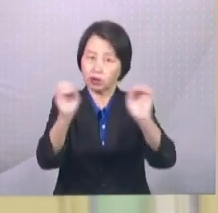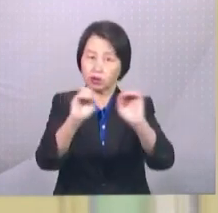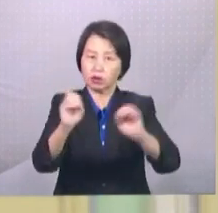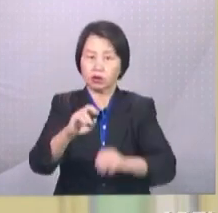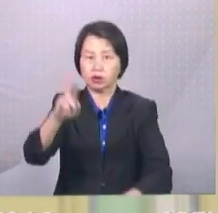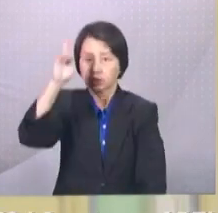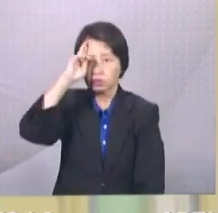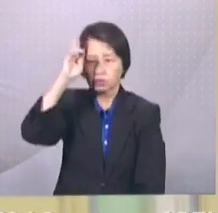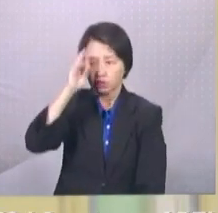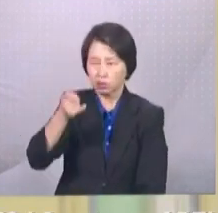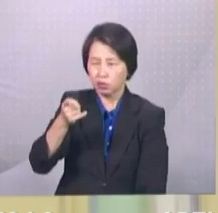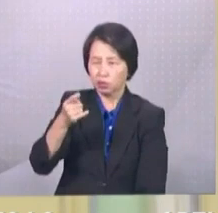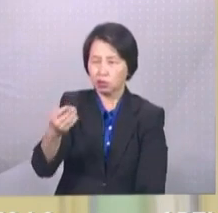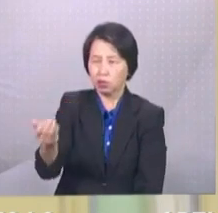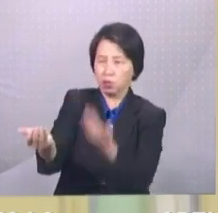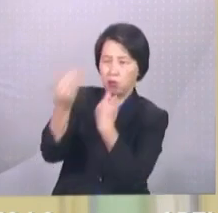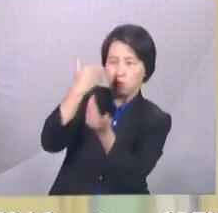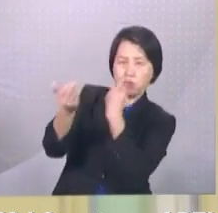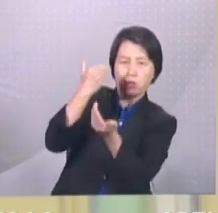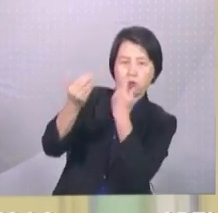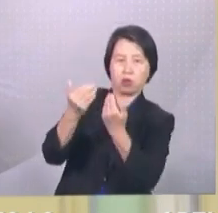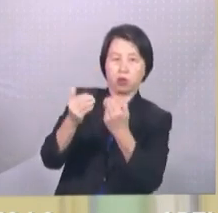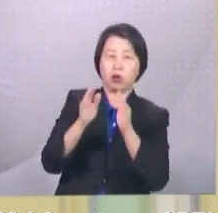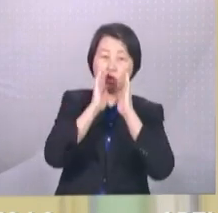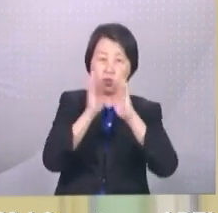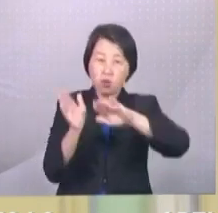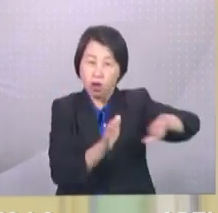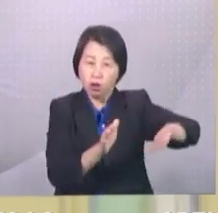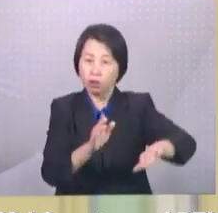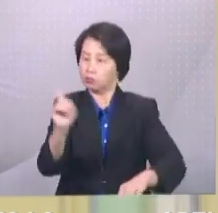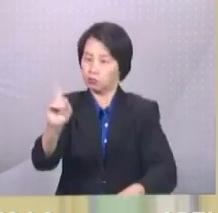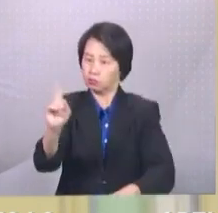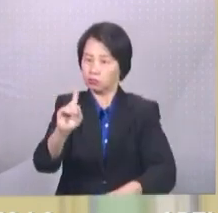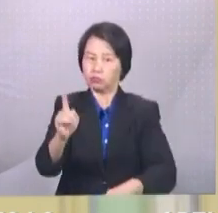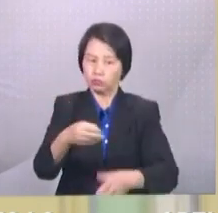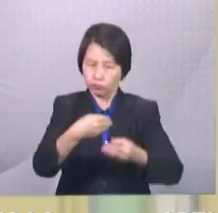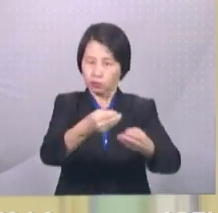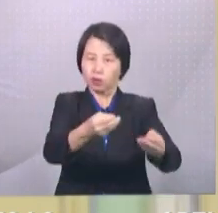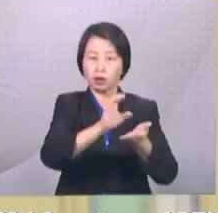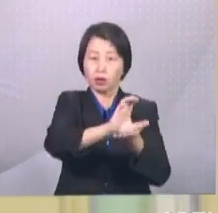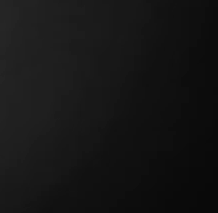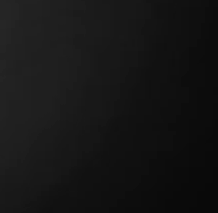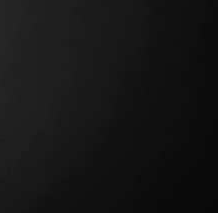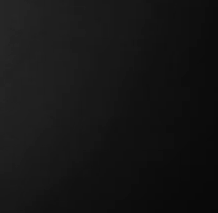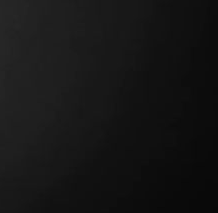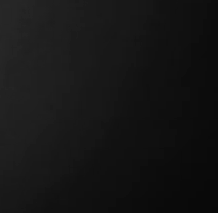seperti yang ditohmahkan oleh pihak-pihak tertentu.